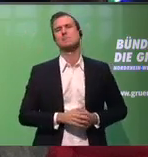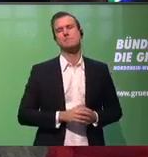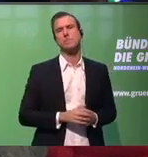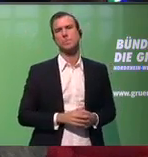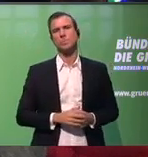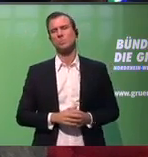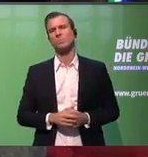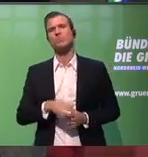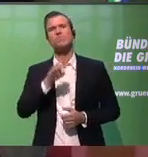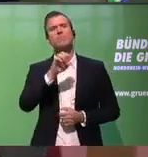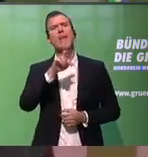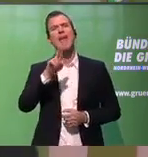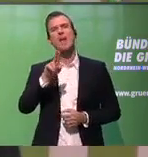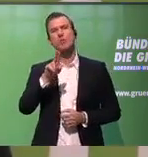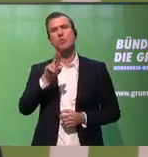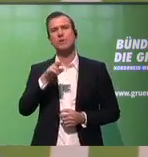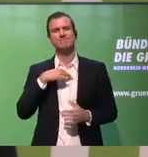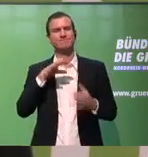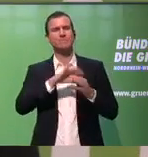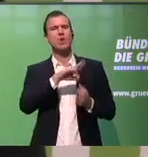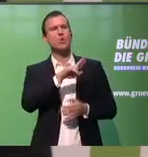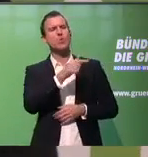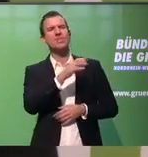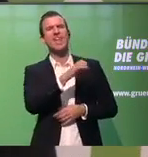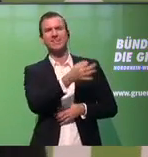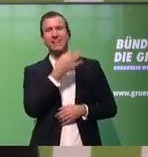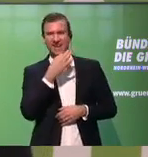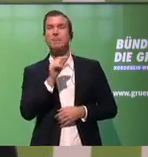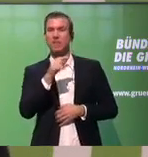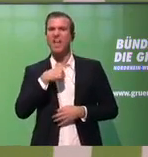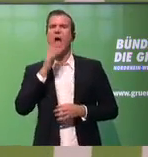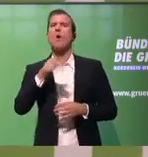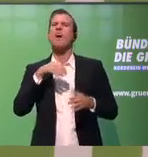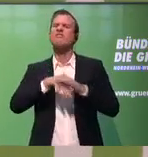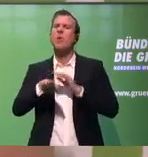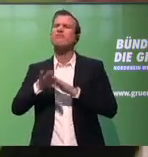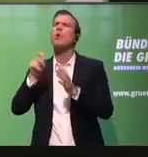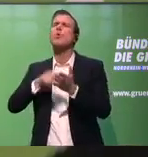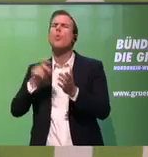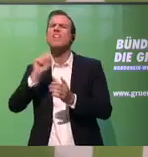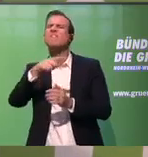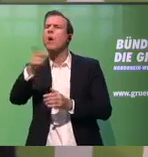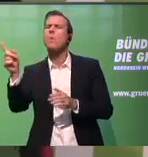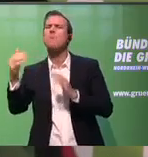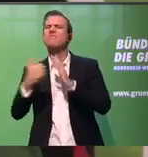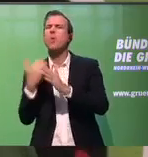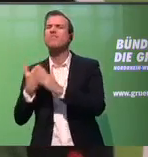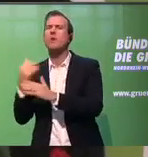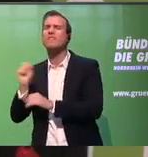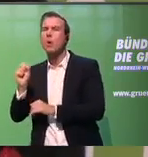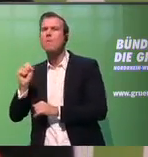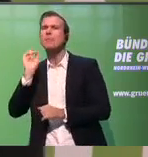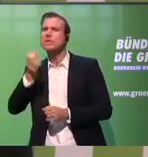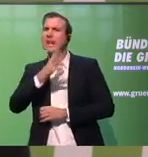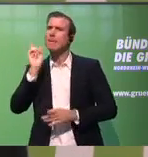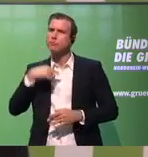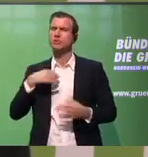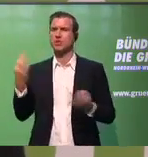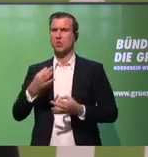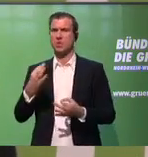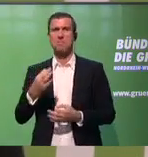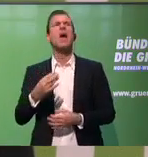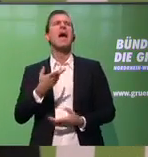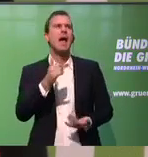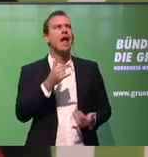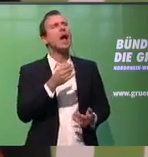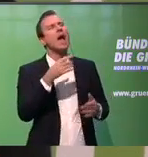Und die EU, und damit komme ich zu Ute, muss auch viel mehr tun gegen die Fluchtursachen. Jetzt kann man sagen, mein Gott, Fluchtursachen, das ist so groß, kann man da überhaupt was machen?